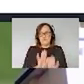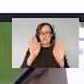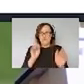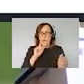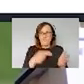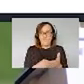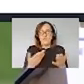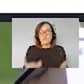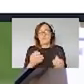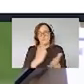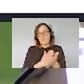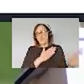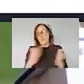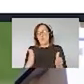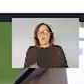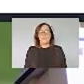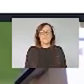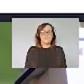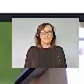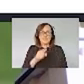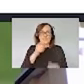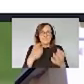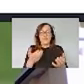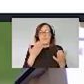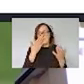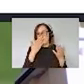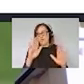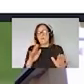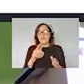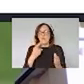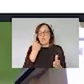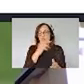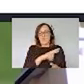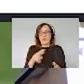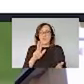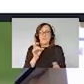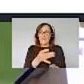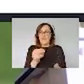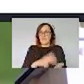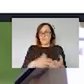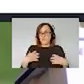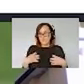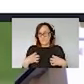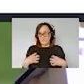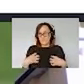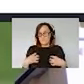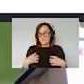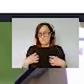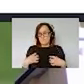właśnie, gotowe i chcę Państwu go pokazać jeszcze jedną rzecz. Graj na żywo.